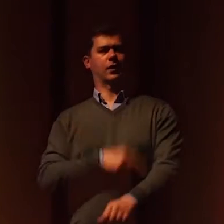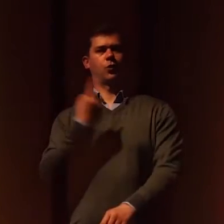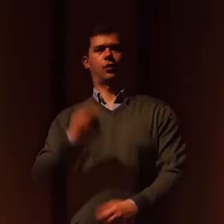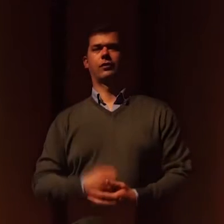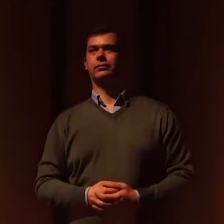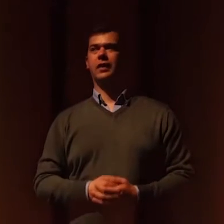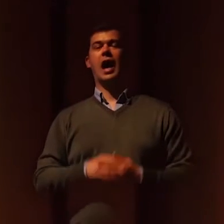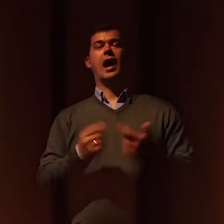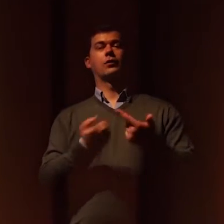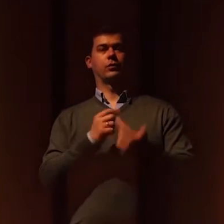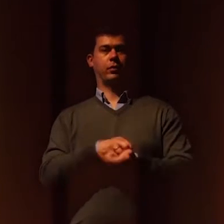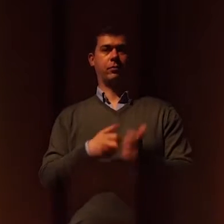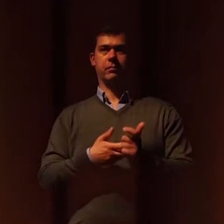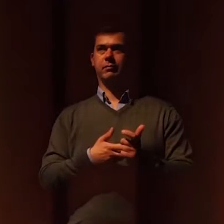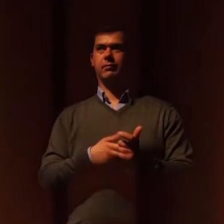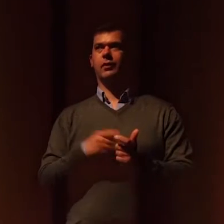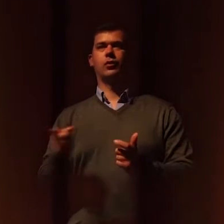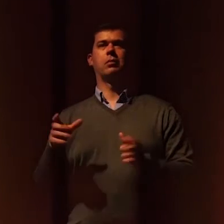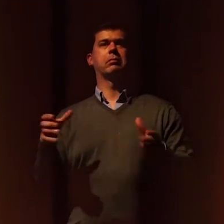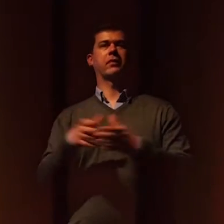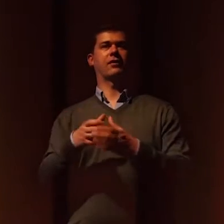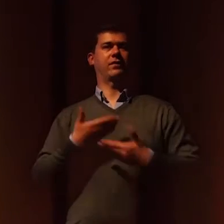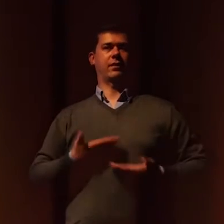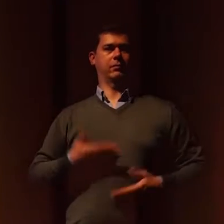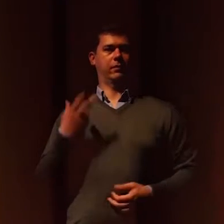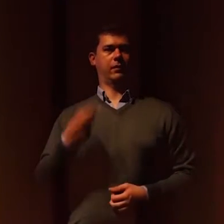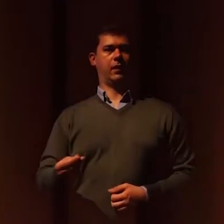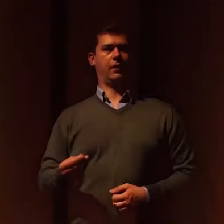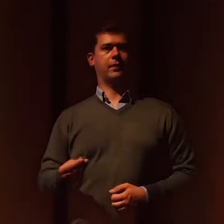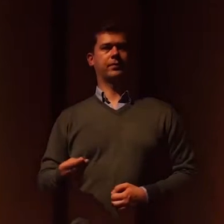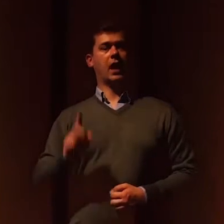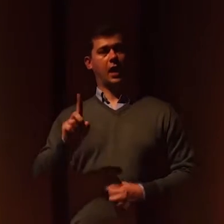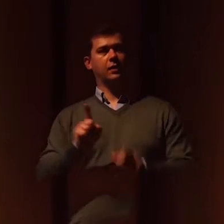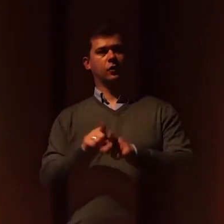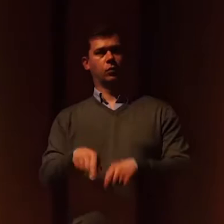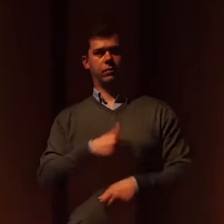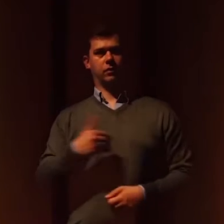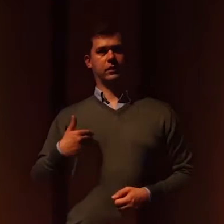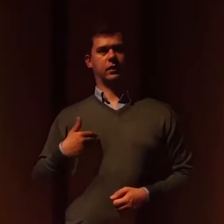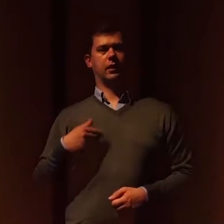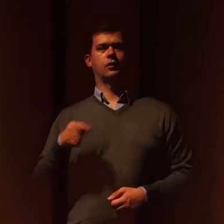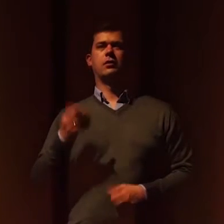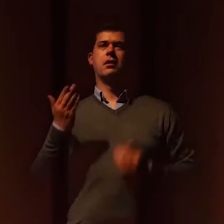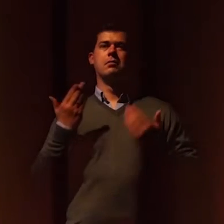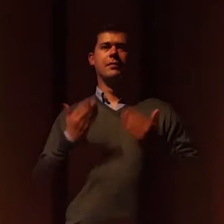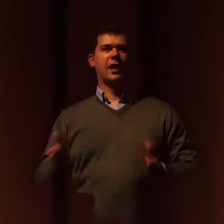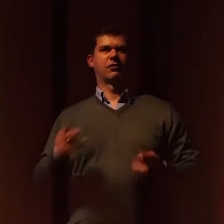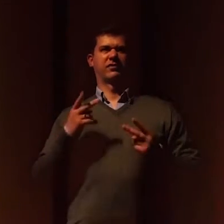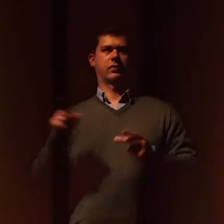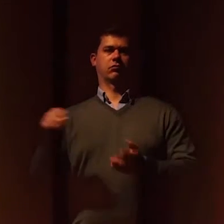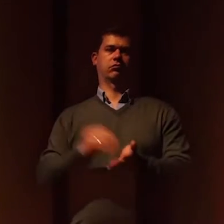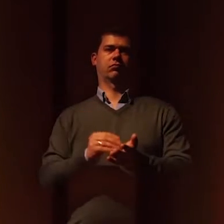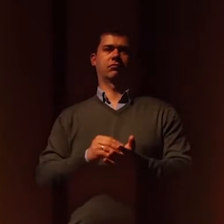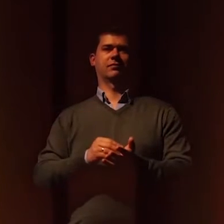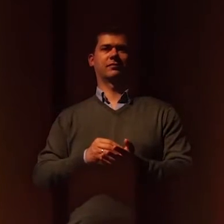idącym a drugi taki problem który akurat nie dotyczy mniejszości wietnamskiej No ale w Polsce jest taki bardzo charakterystyczny